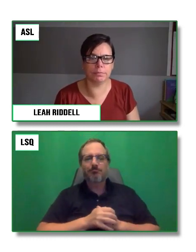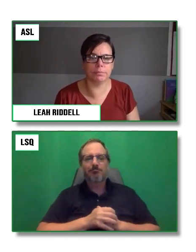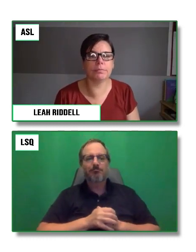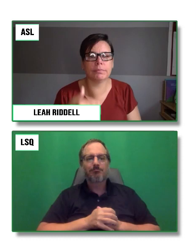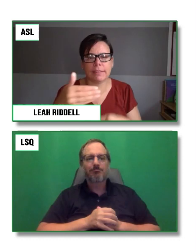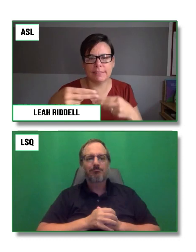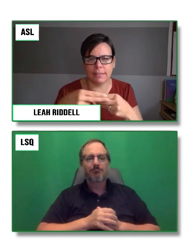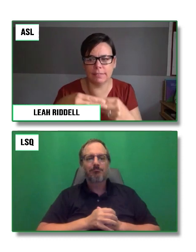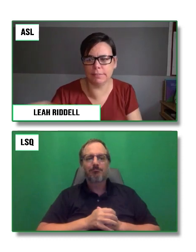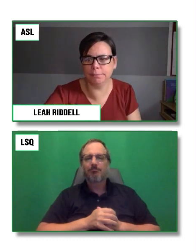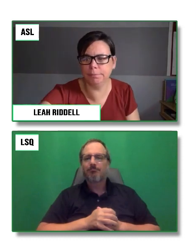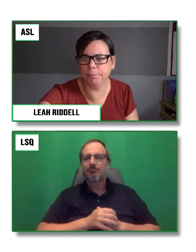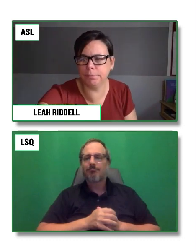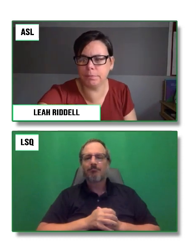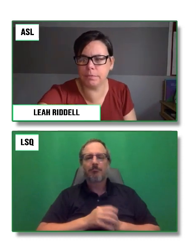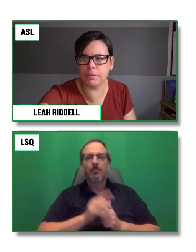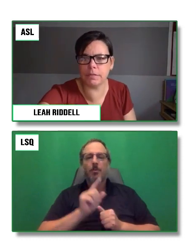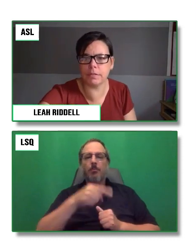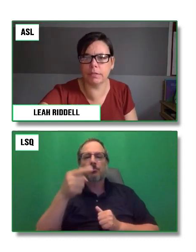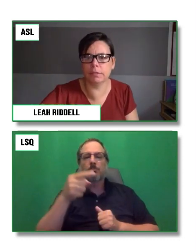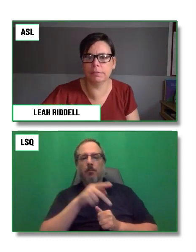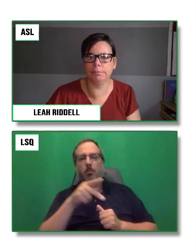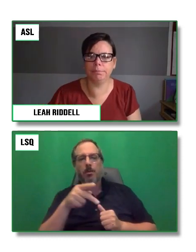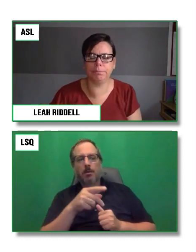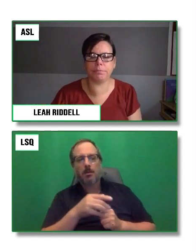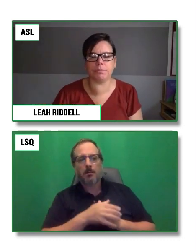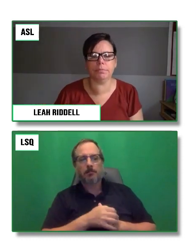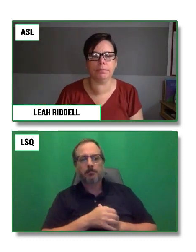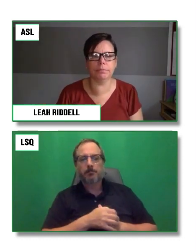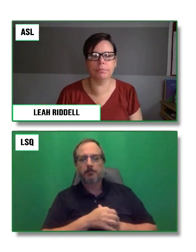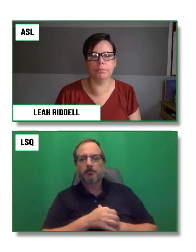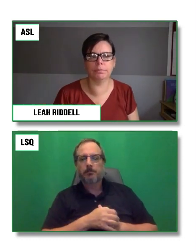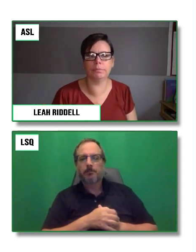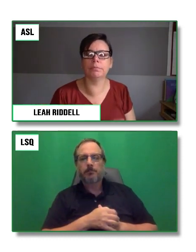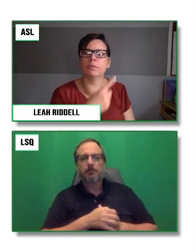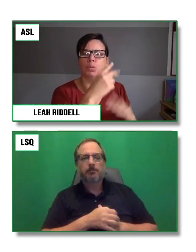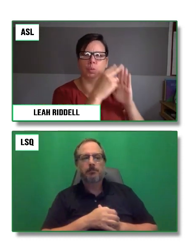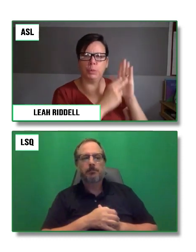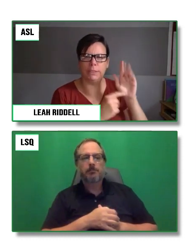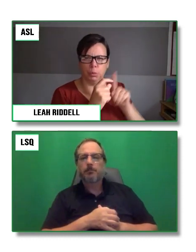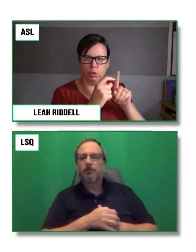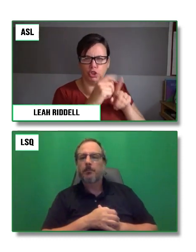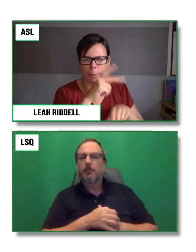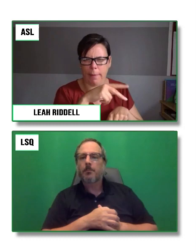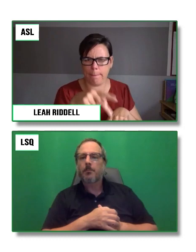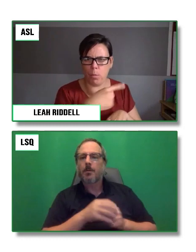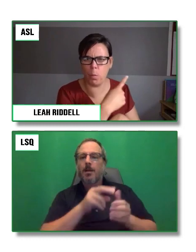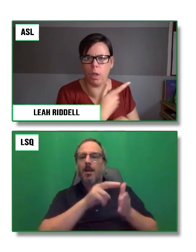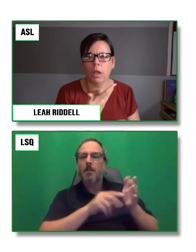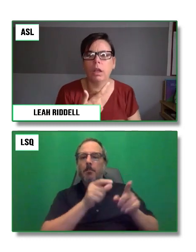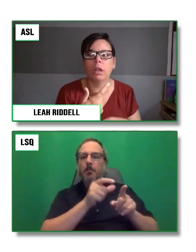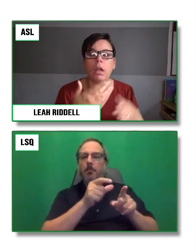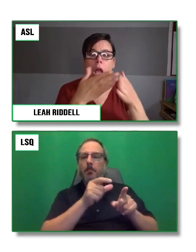Le code QR est là et avec ça, on est prêt à partir. Diapo suivante.